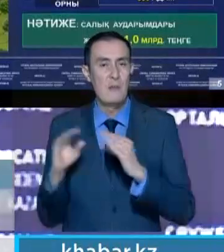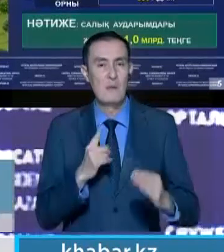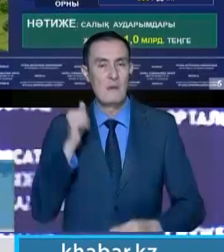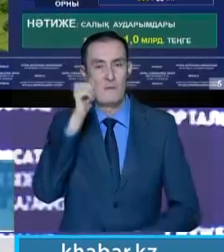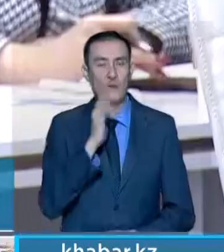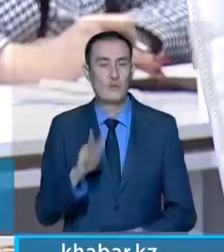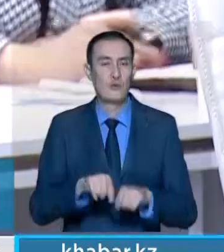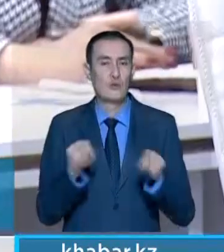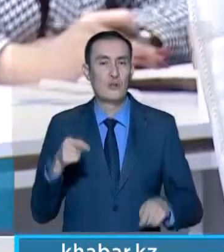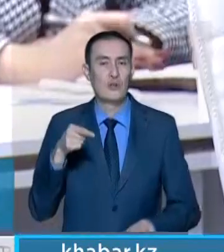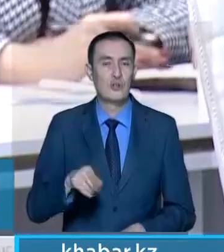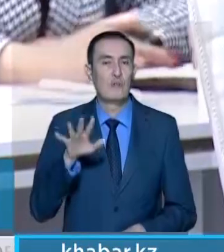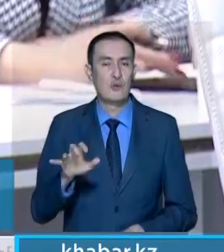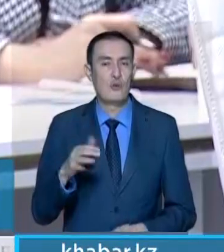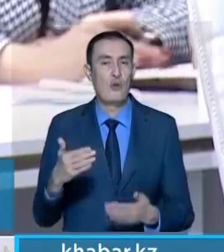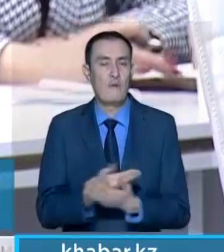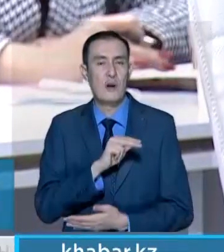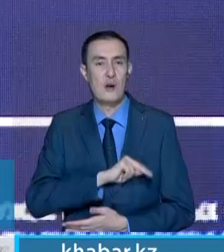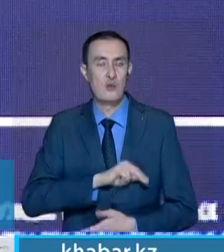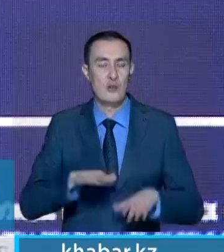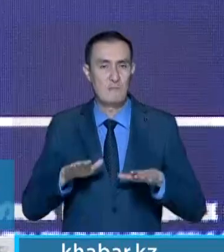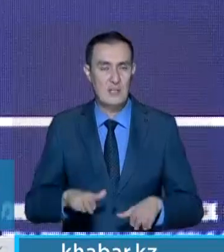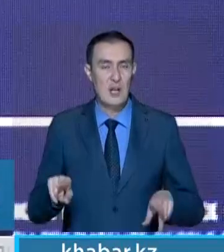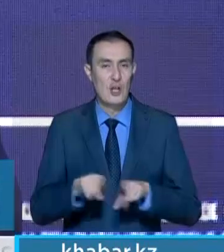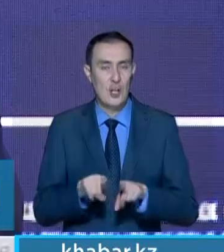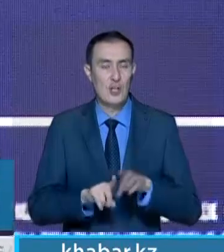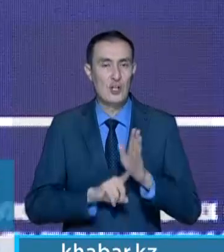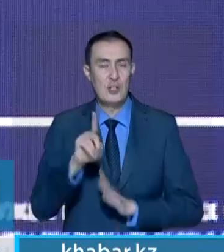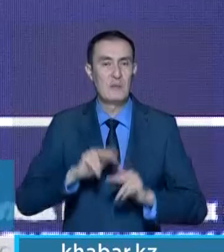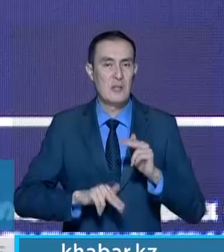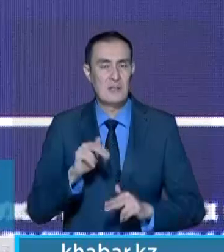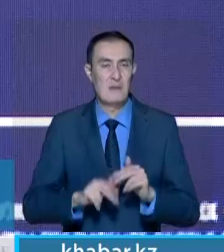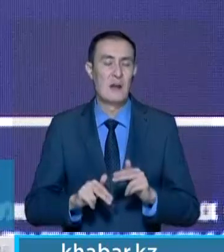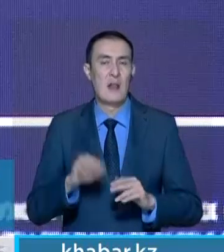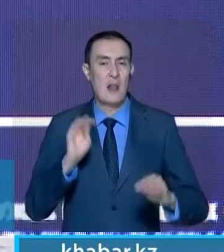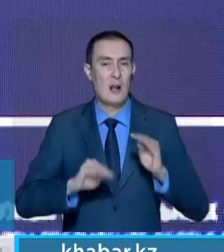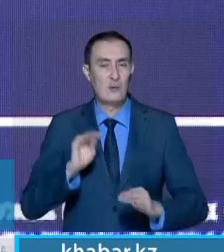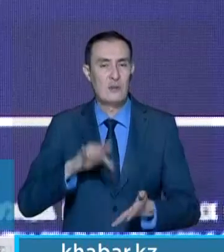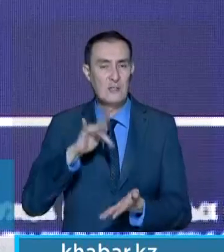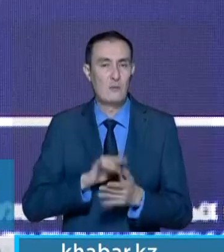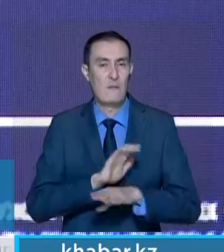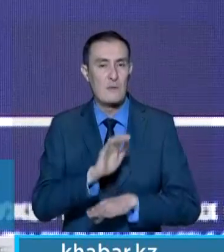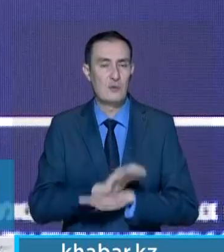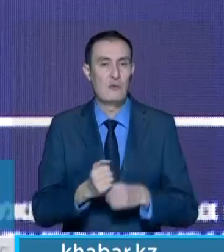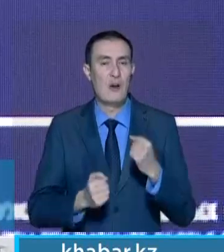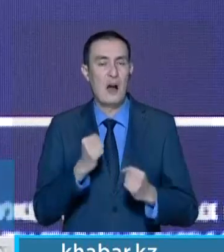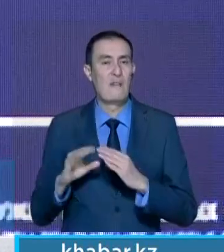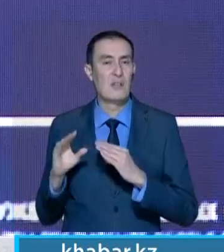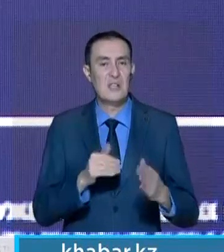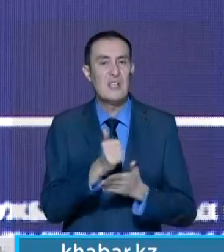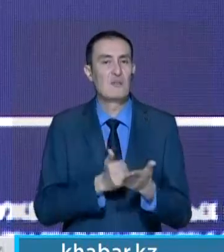будет создано 1500 новых рабочих мест. Также начинаем строительство локализационного центра по производству